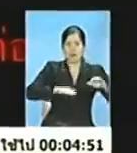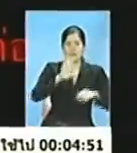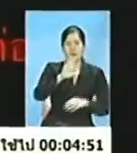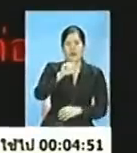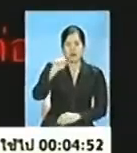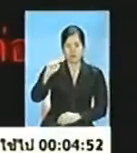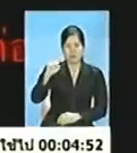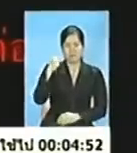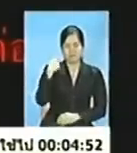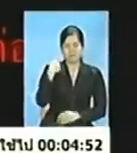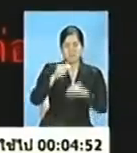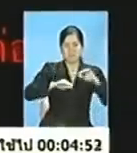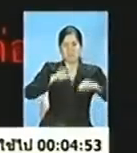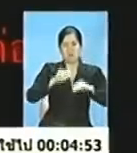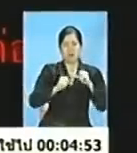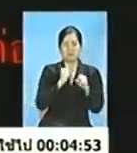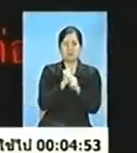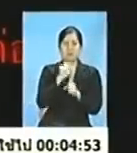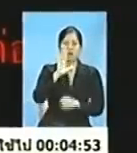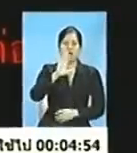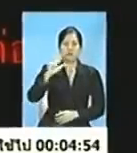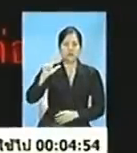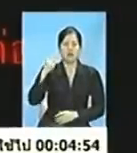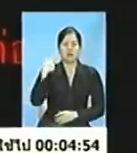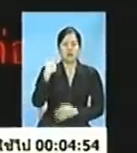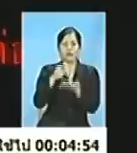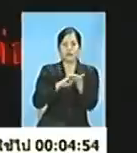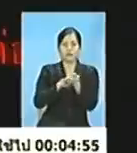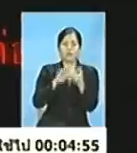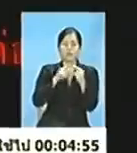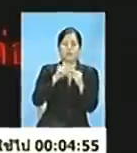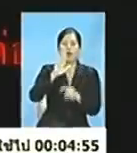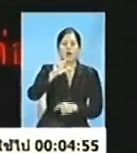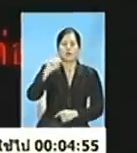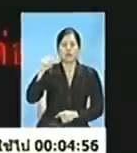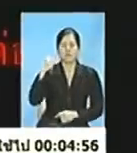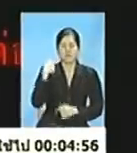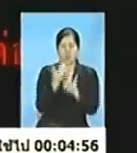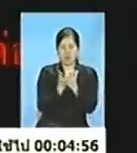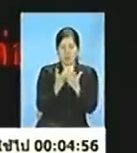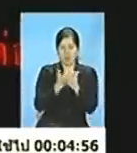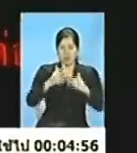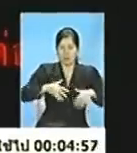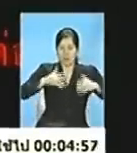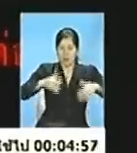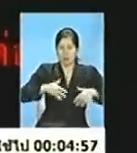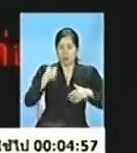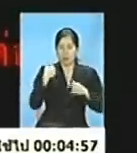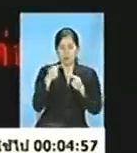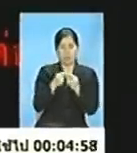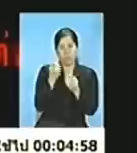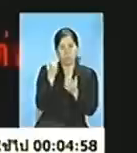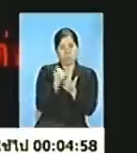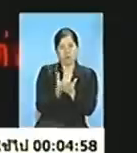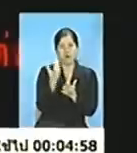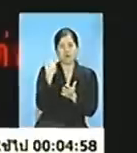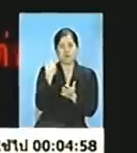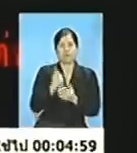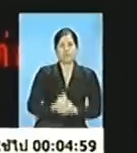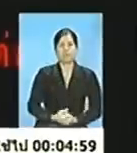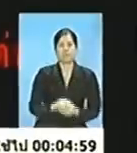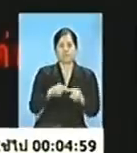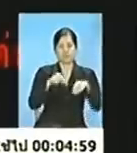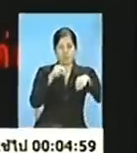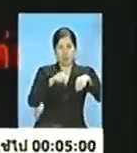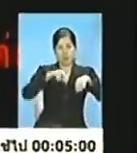500,000 คนเนี่ยคูณซะ300บาท 1,500 ล้านเนี่ยรายได้ผลประโยชน์มันถึงเยอะนี่เองนะฮะที่สำนักงานตรวจคน